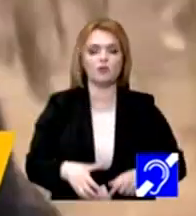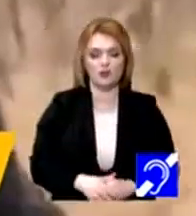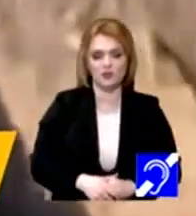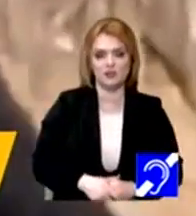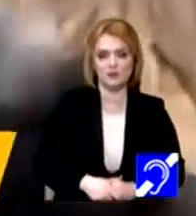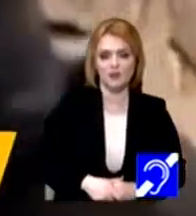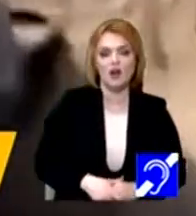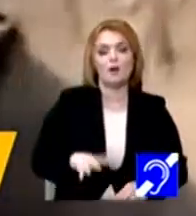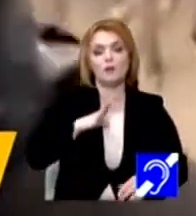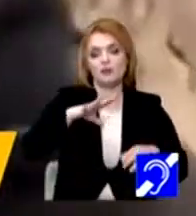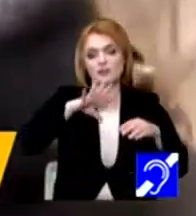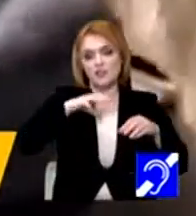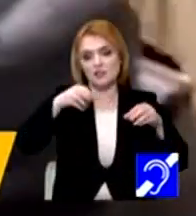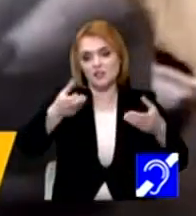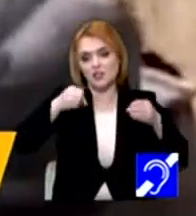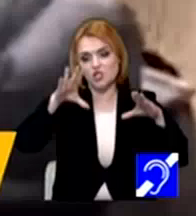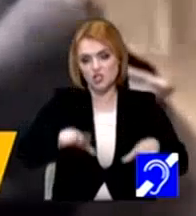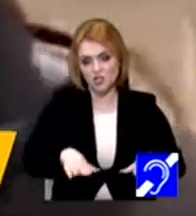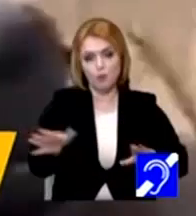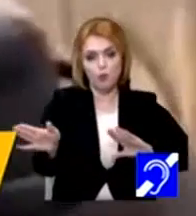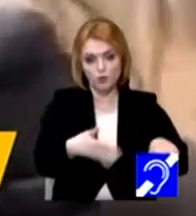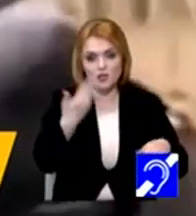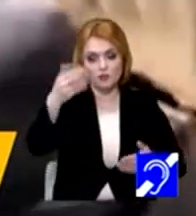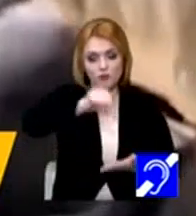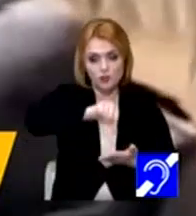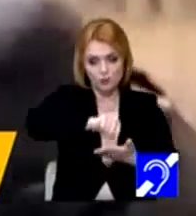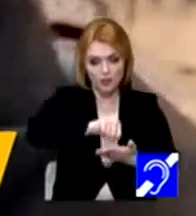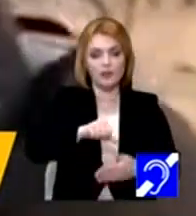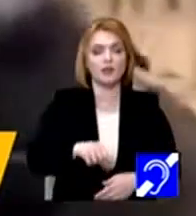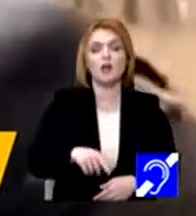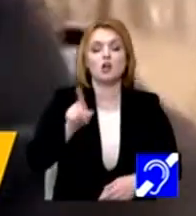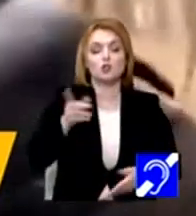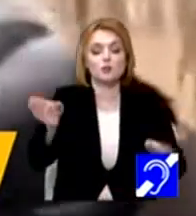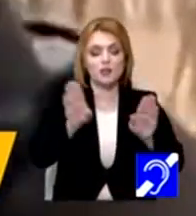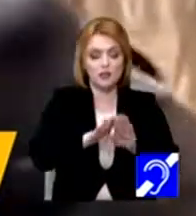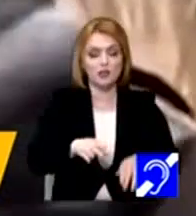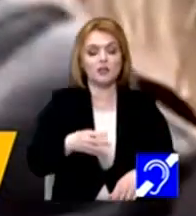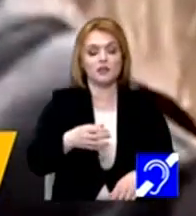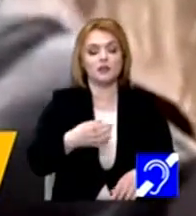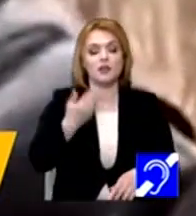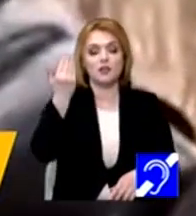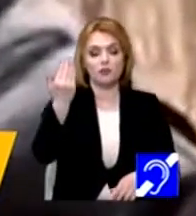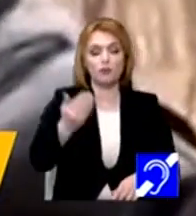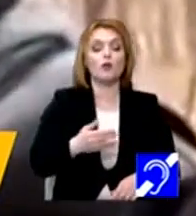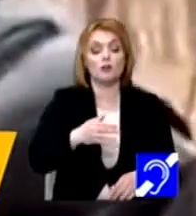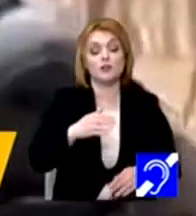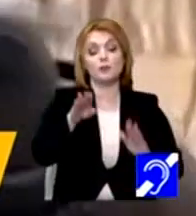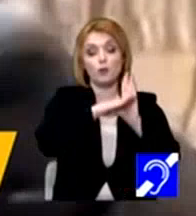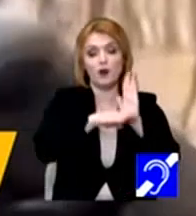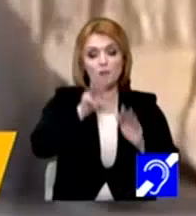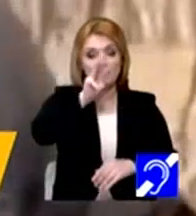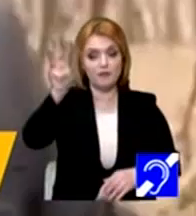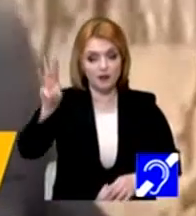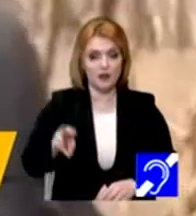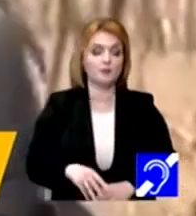penal. Anterior, SIS-ul a blocat alte trei portaluri din Republica Moldova care distribuiau materiale cu opinii orientate spre